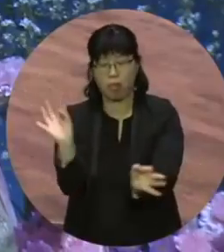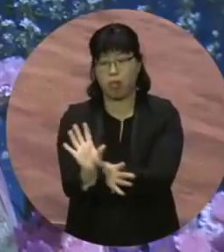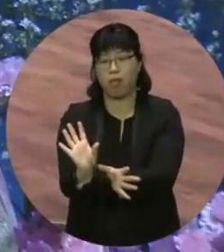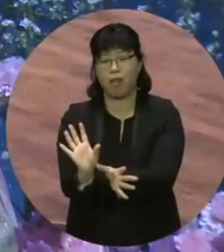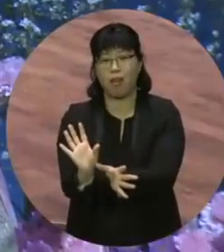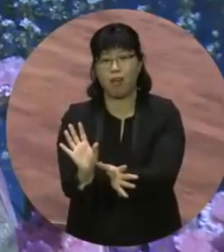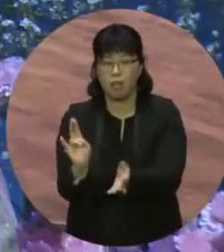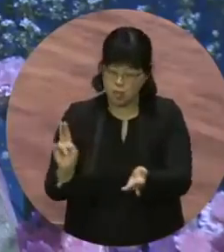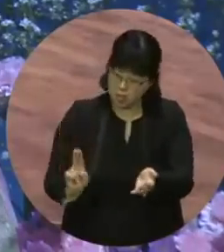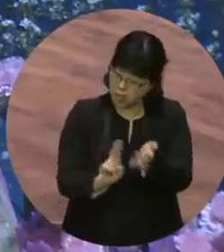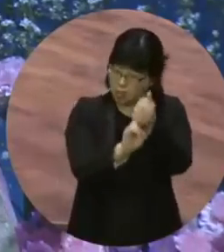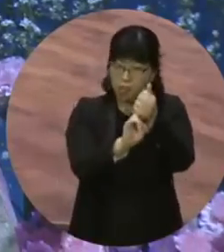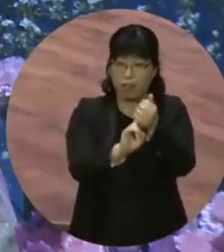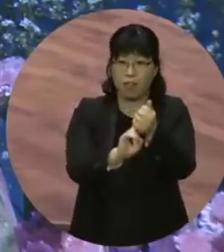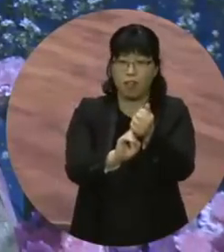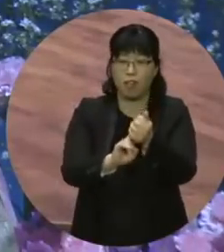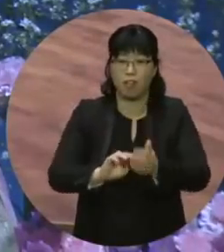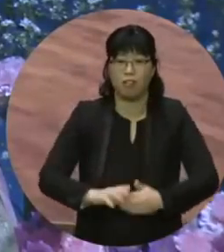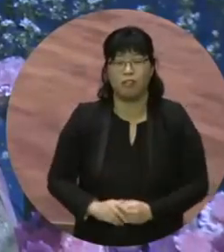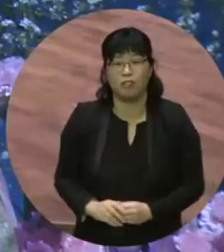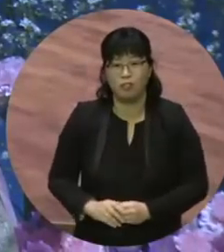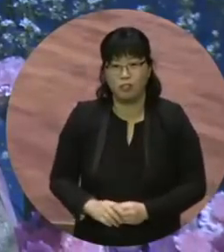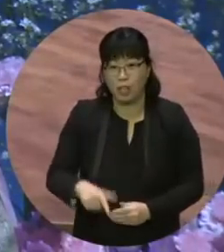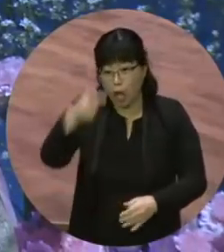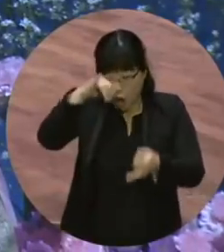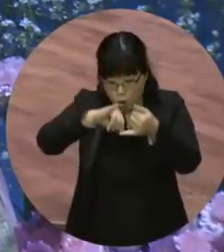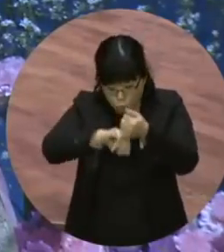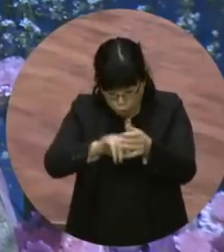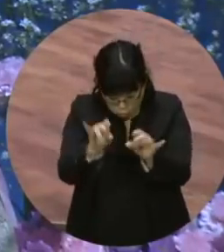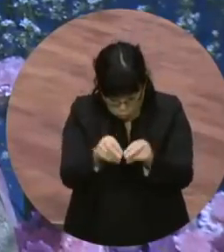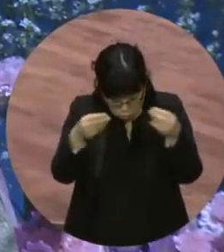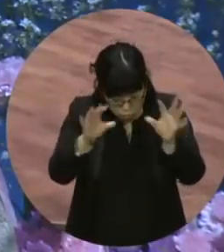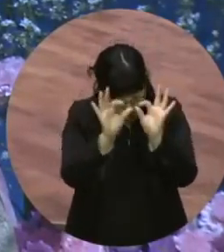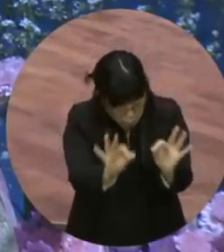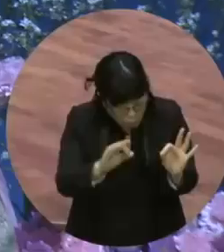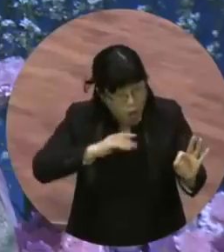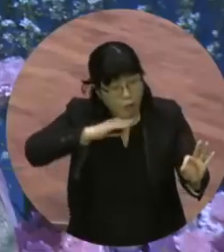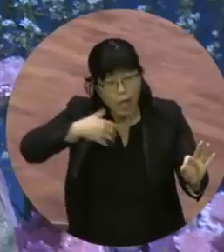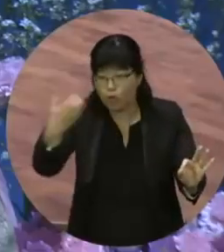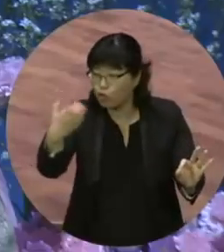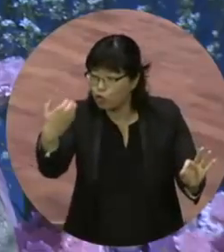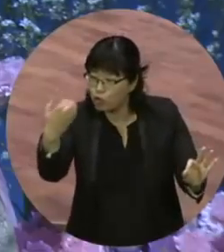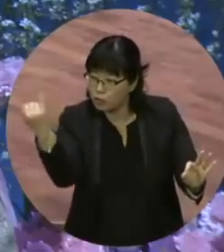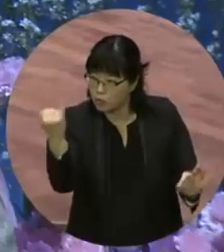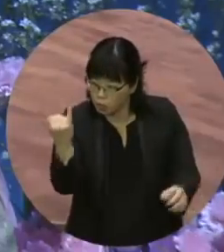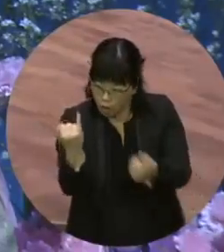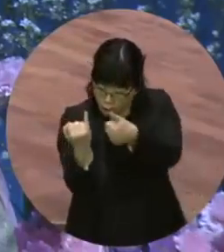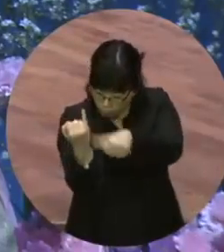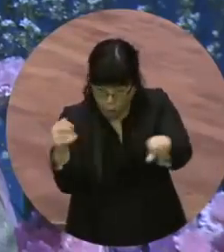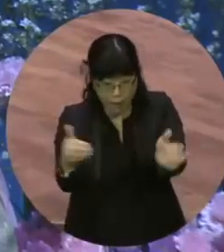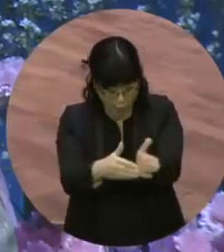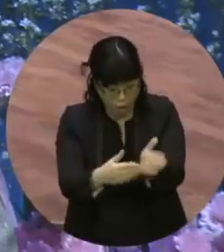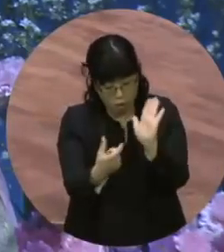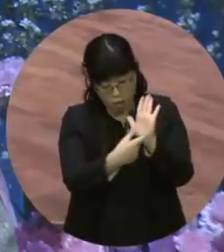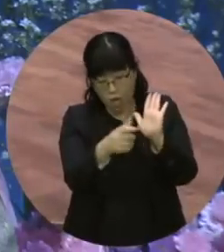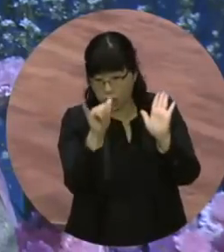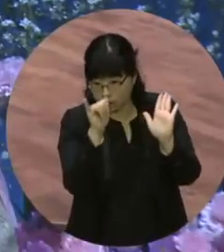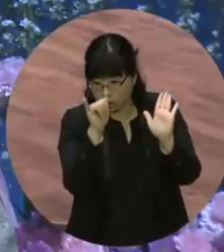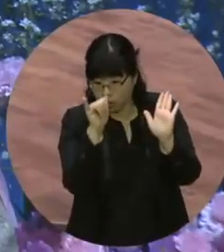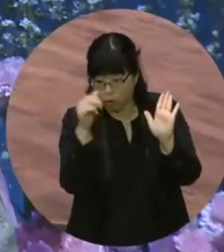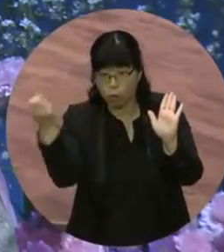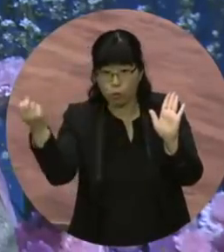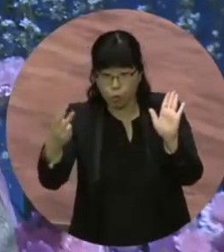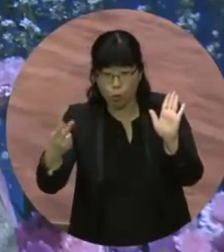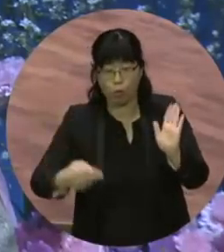있어요. 성경에는 나이 90에 애를 낳아요. 구약에. 그 신약에 보면 또 결혼도 안